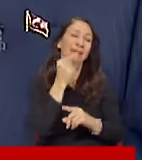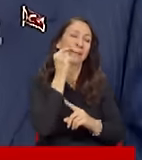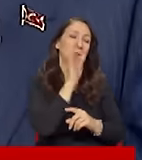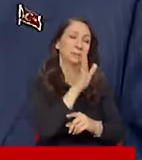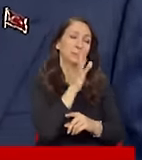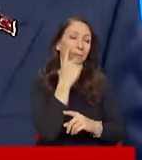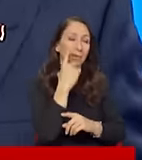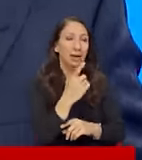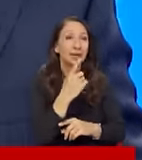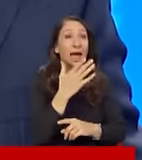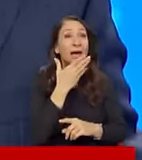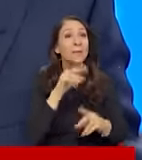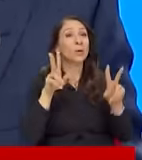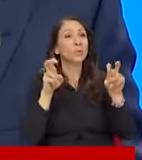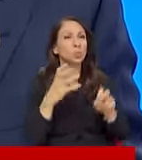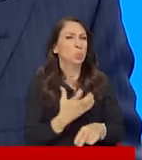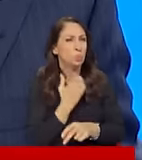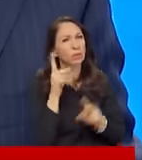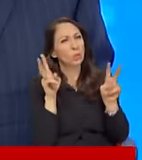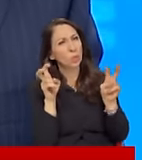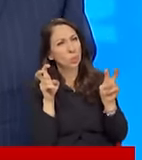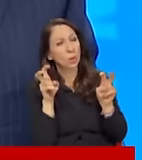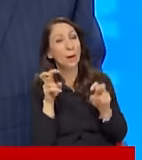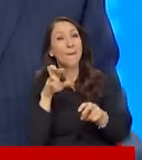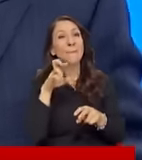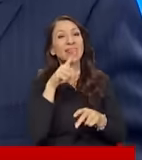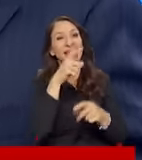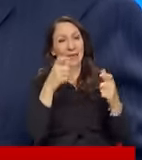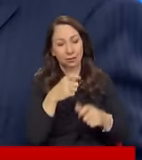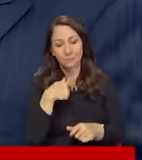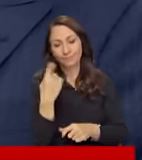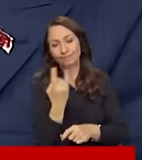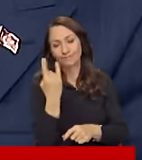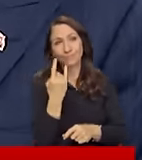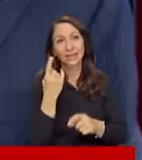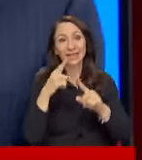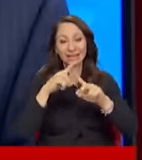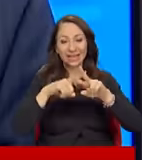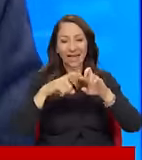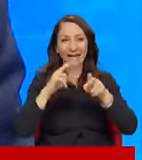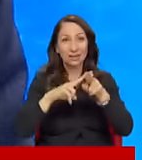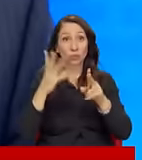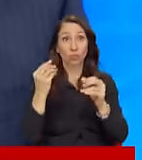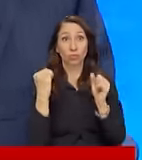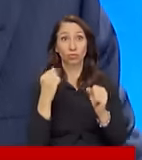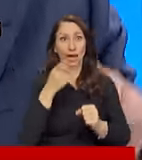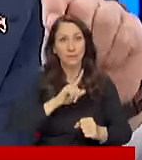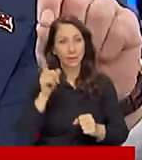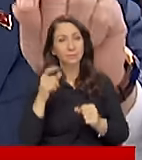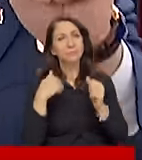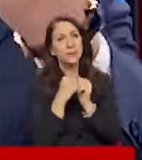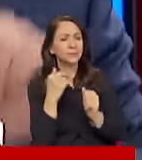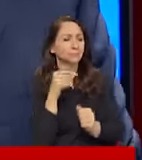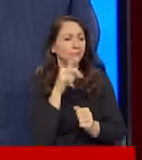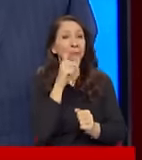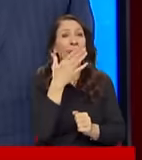bakın. Emekli meselesi acı bir mesele. Pendik'te dolaşıyoruz Tarık Balyalı kardeşimle, orada çok güçlü bir adayımızdır.